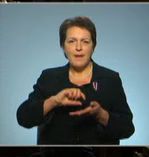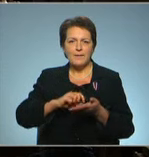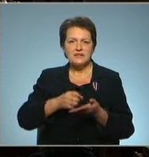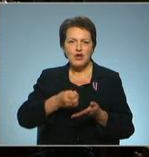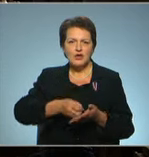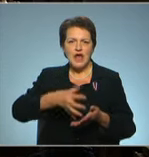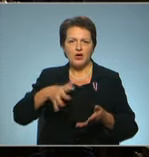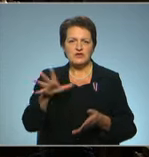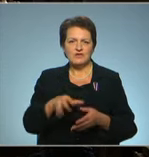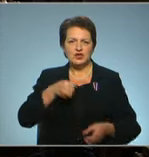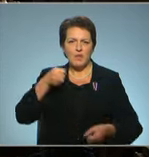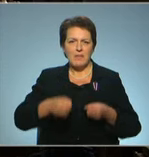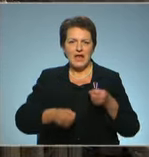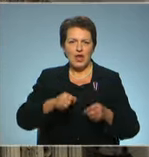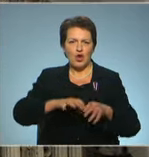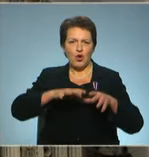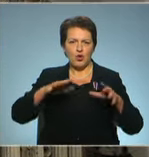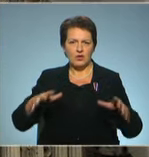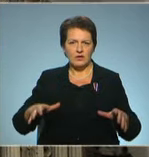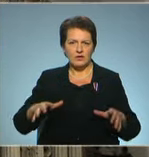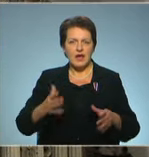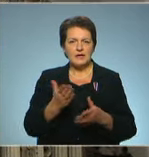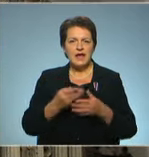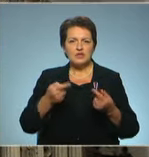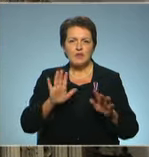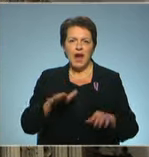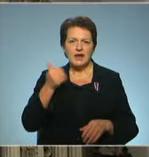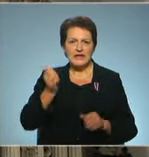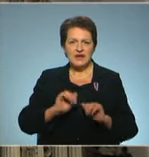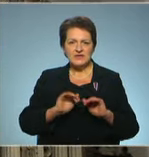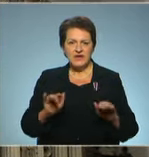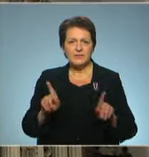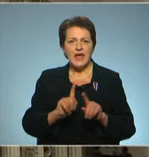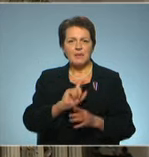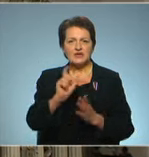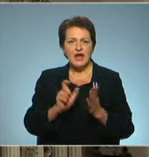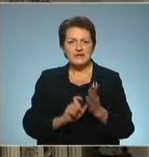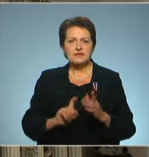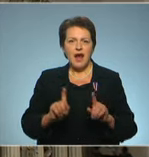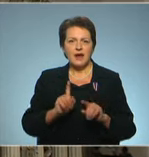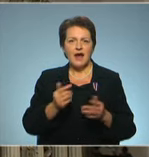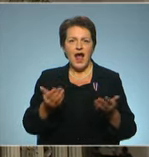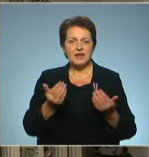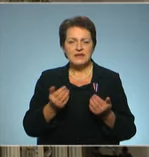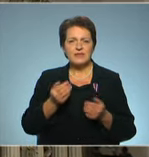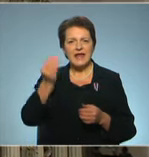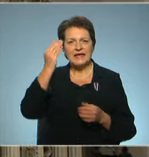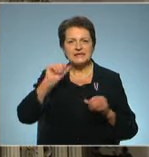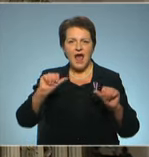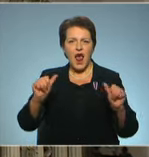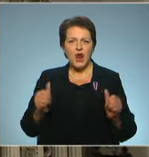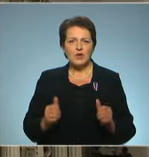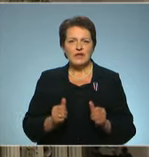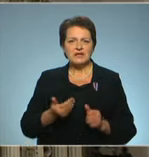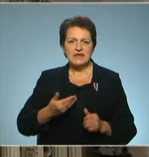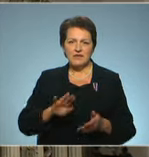visu mīklu. Starp citu par Dieva svētību, tajā pašā dziesmā ir arī aicinājums iztēloties dzīvi